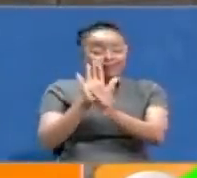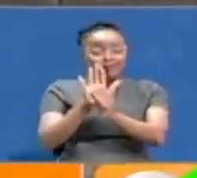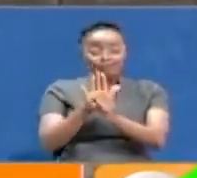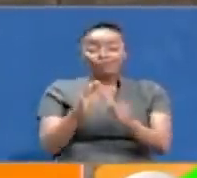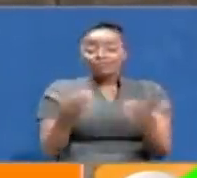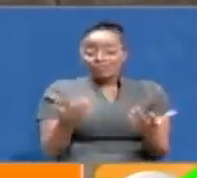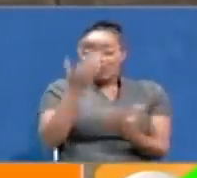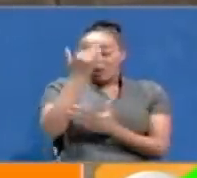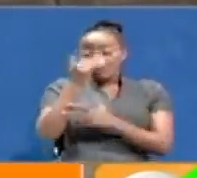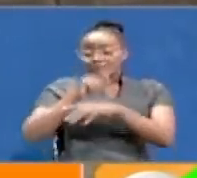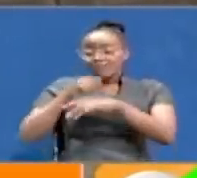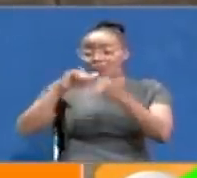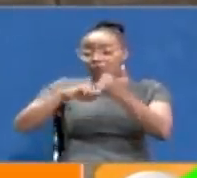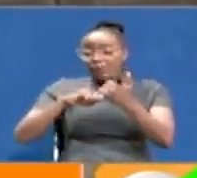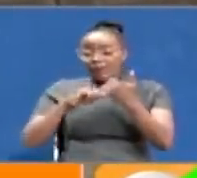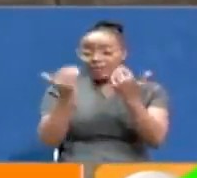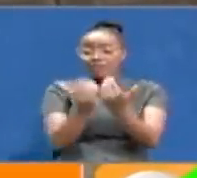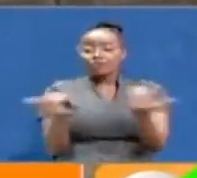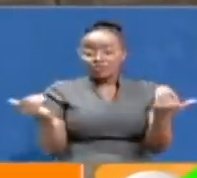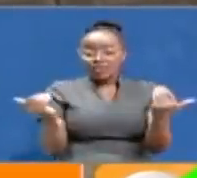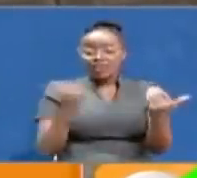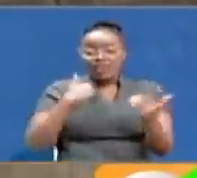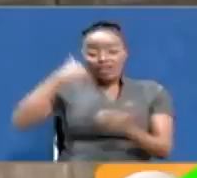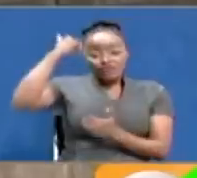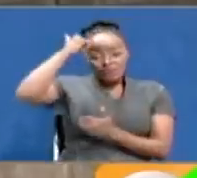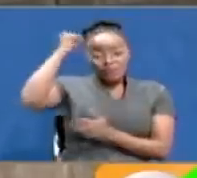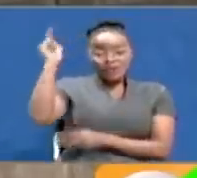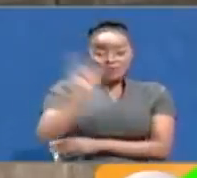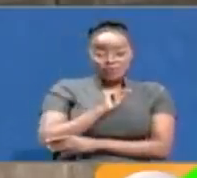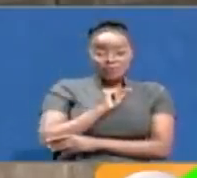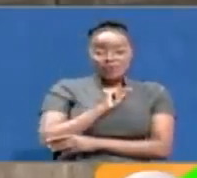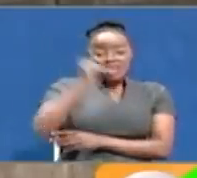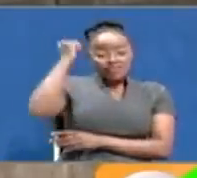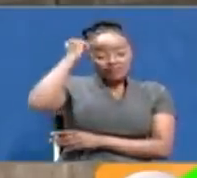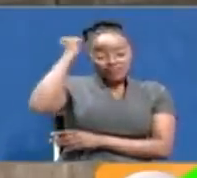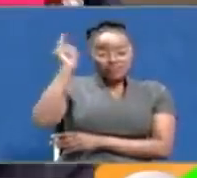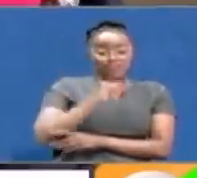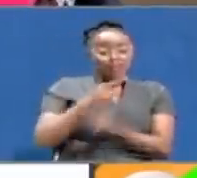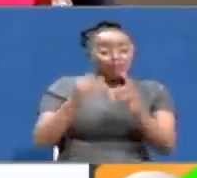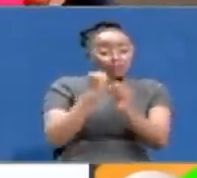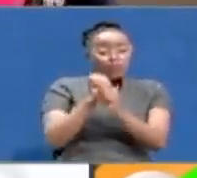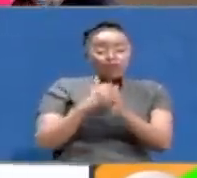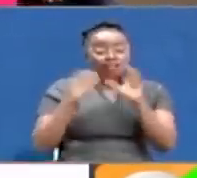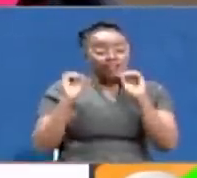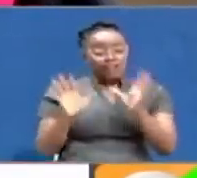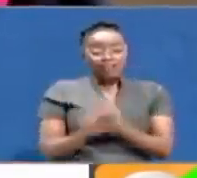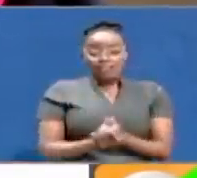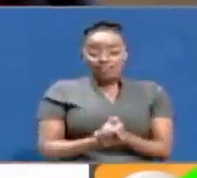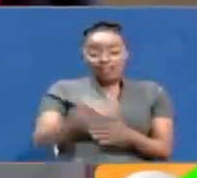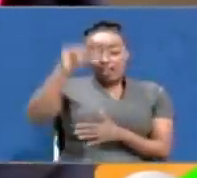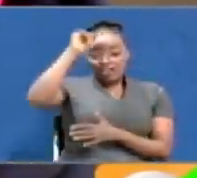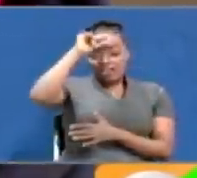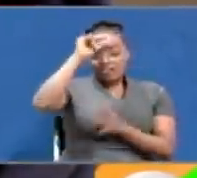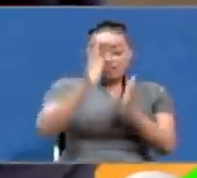sababu nimeng'ang'ana na watoto mpaka wamesoma, wamemaliza, sasa hawana kazi. Government